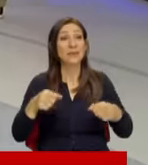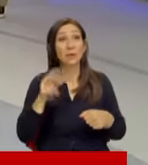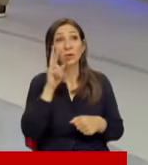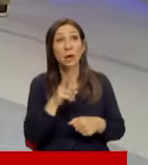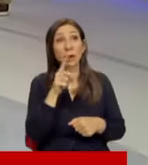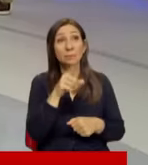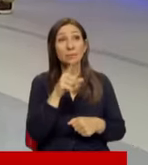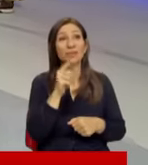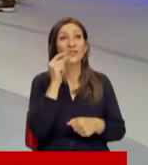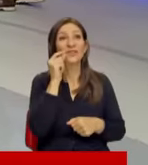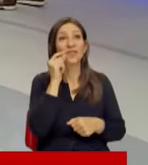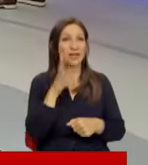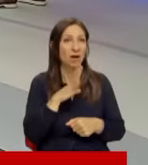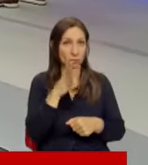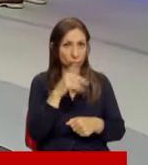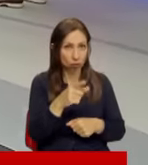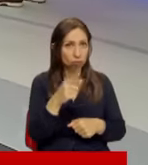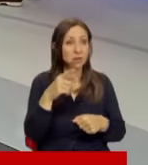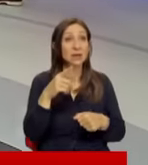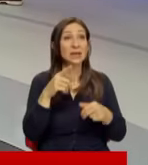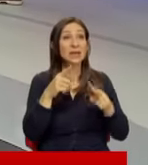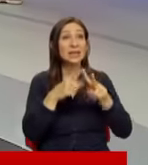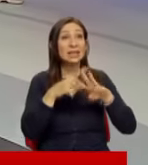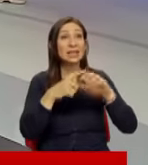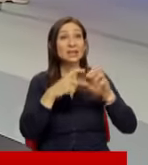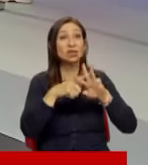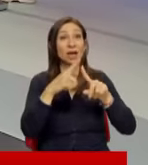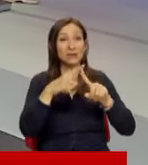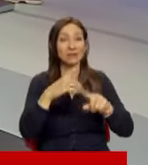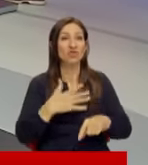görelim. Bir de Fındıklı var tabii orada. Neşet Çakır